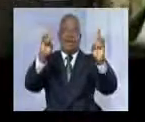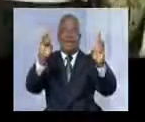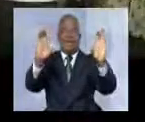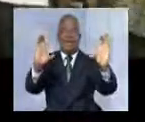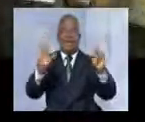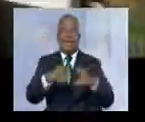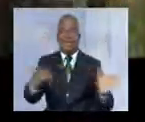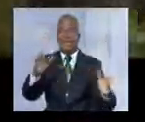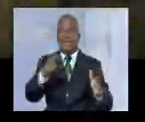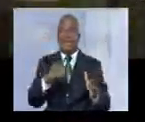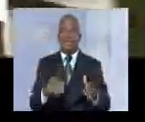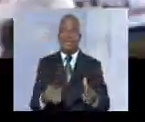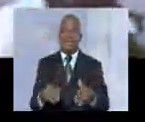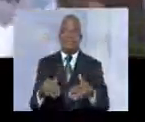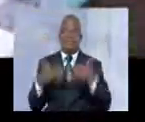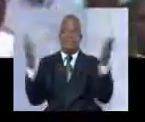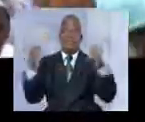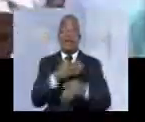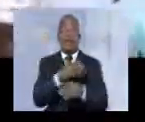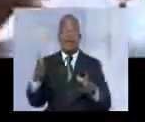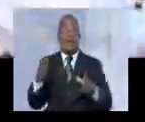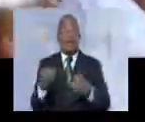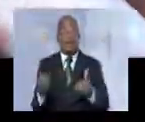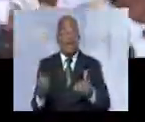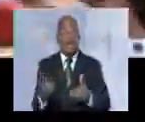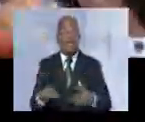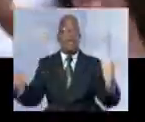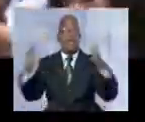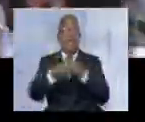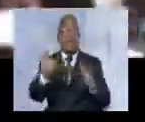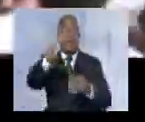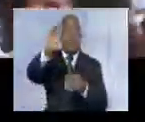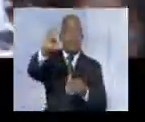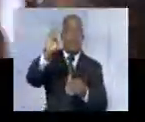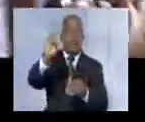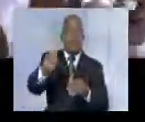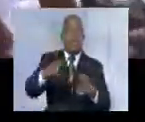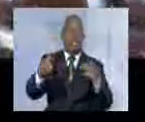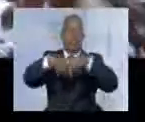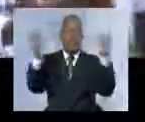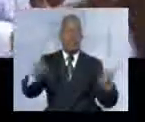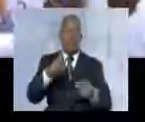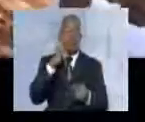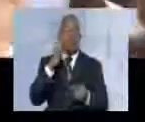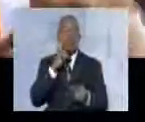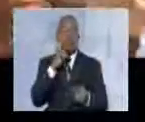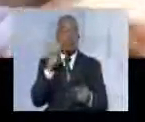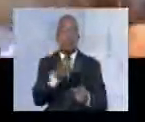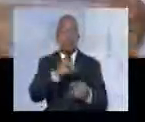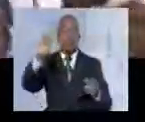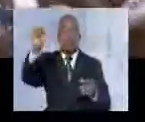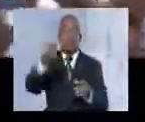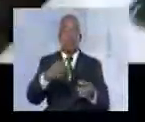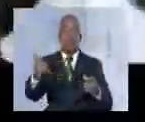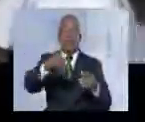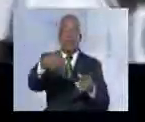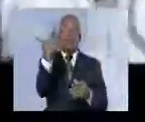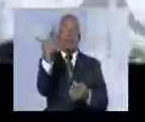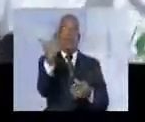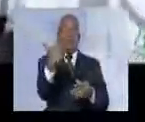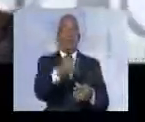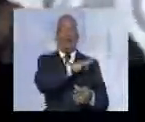d'Ivoire, PDCI. L'Union pour la démocratie et la paix en Côte d'Ivoire, UDPCI, obtient, selon ses premiers résultats, 3